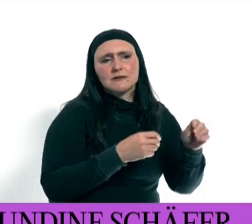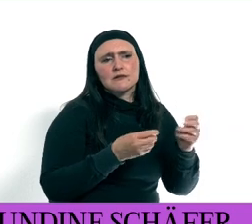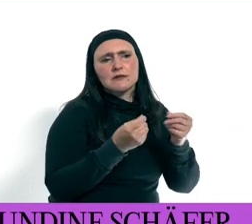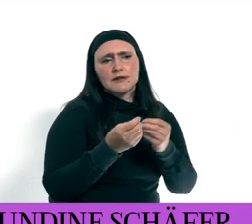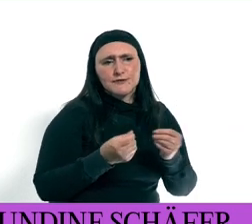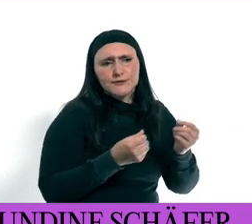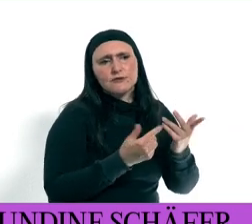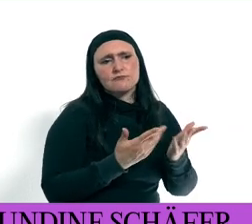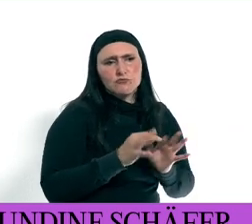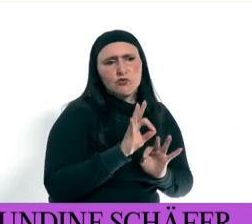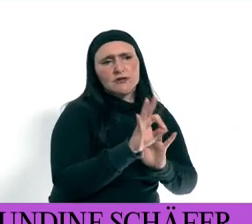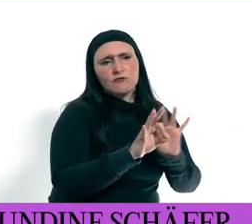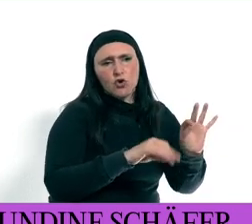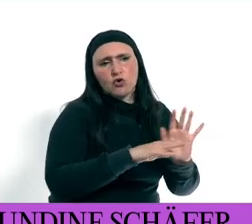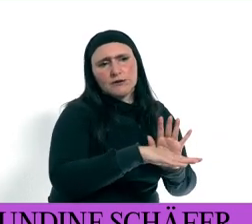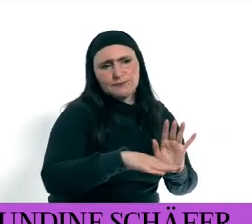Und aus den